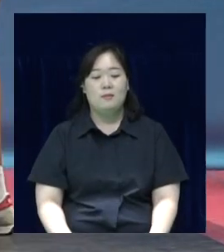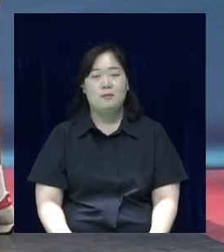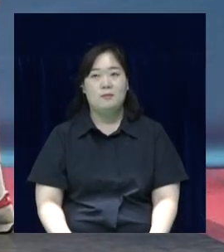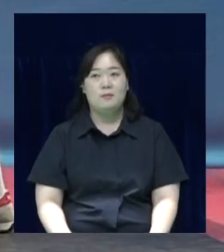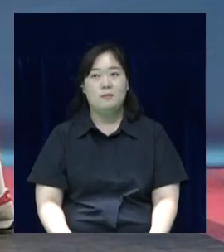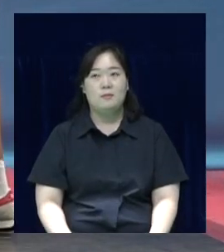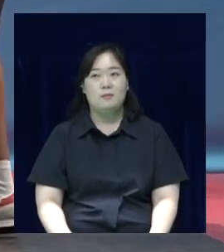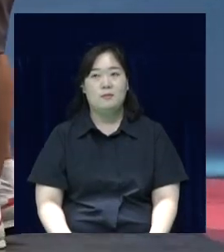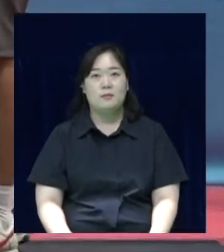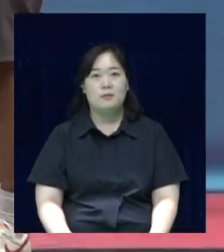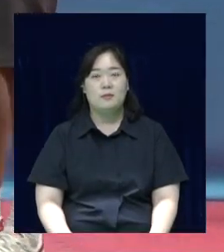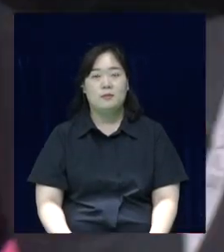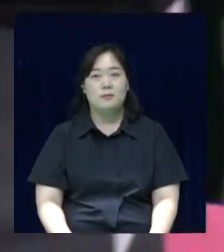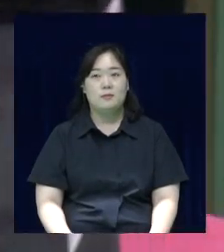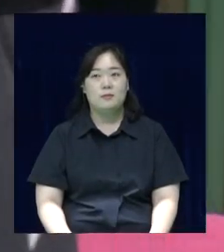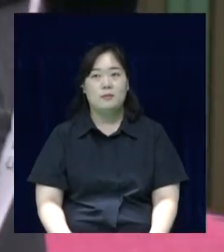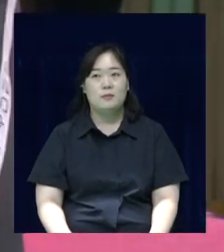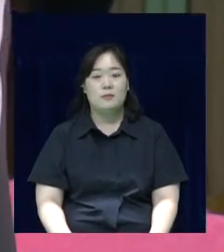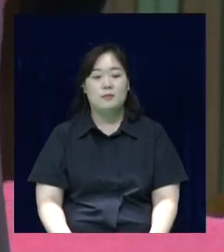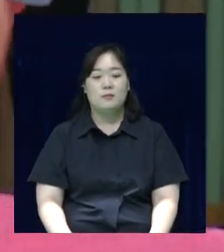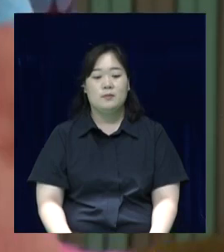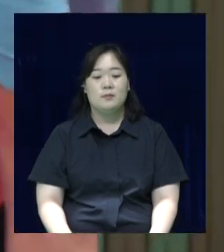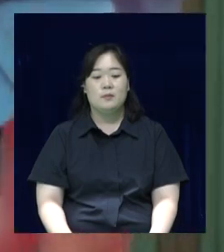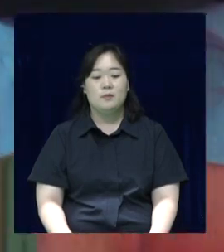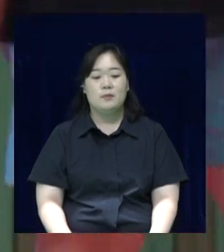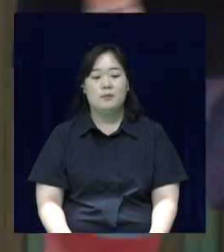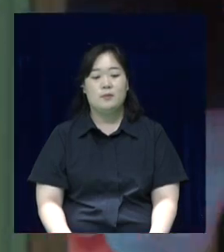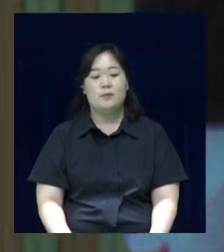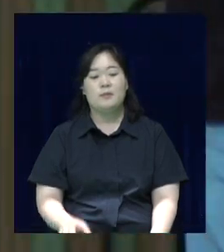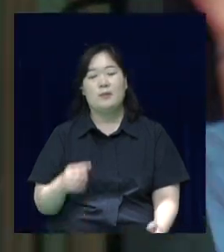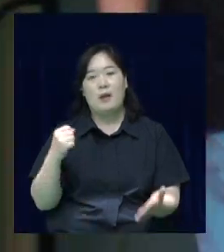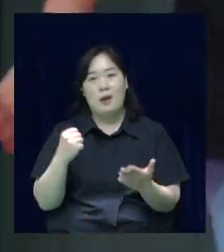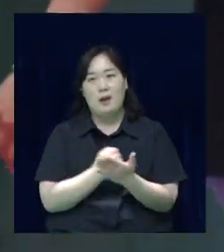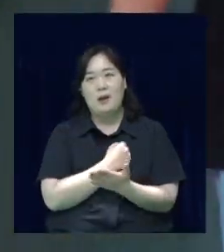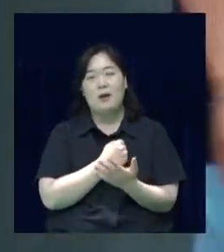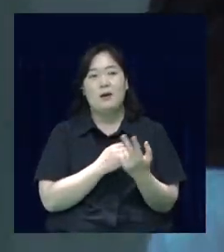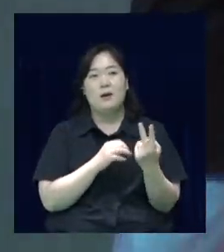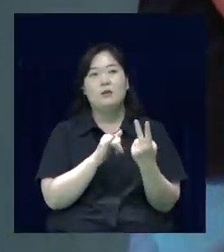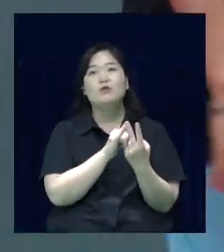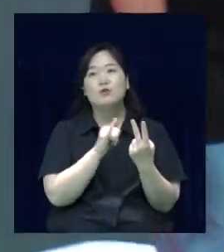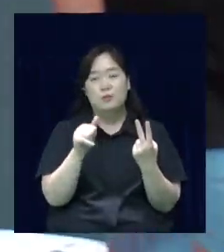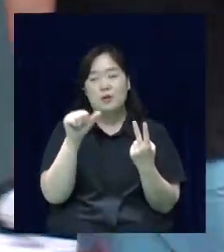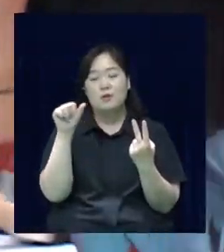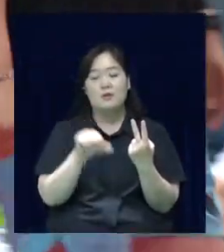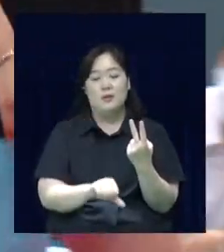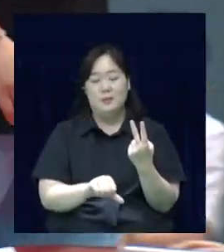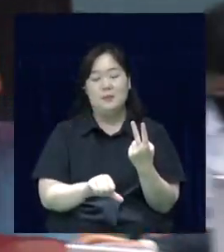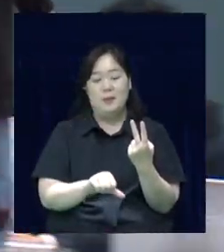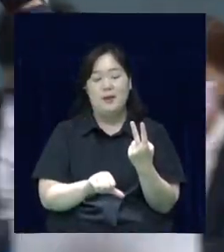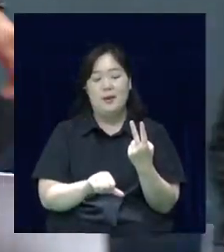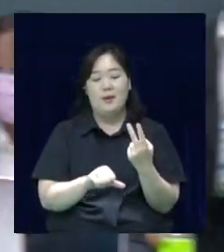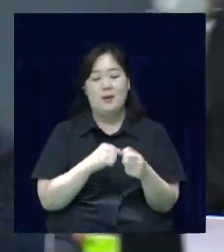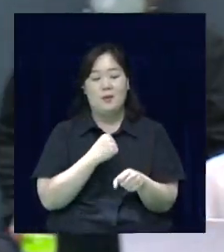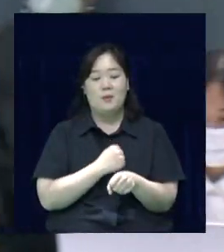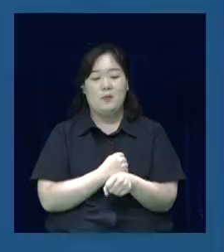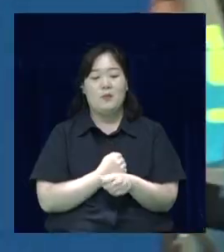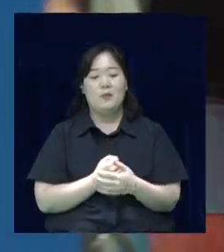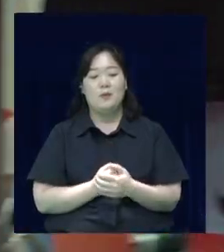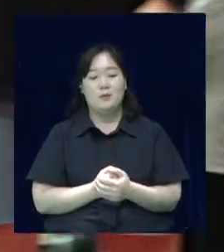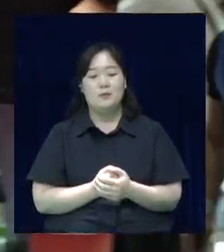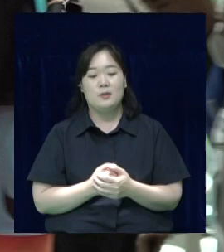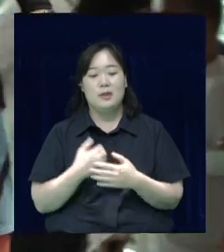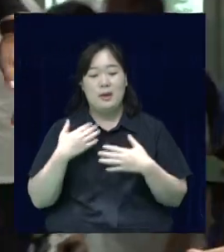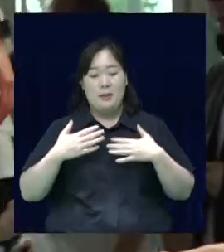이 판정 어떻게 이어질지. 네. 자, 두 명의 심판진은 실패를 선언했네요. 예, 지금 대다수의 선수들이